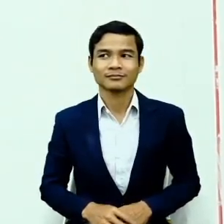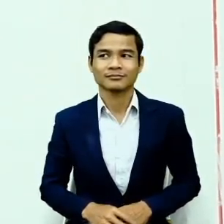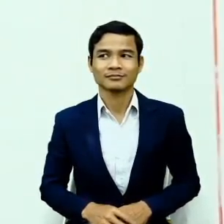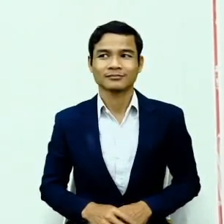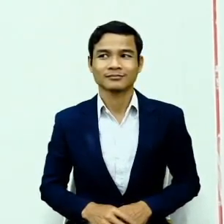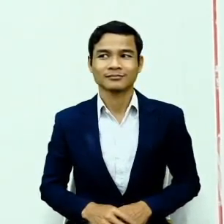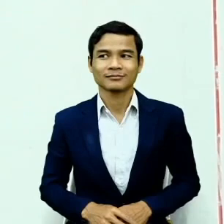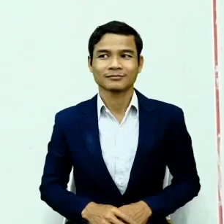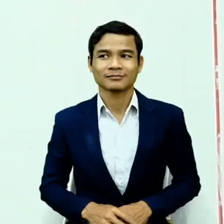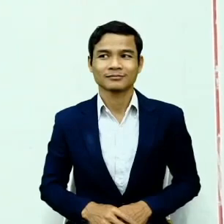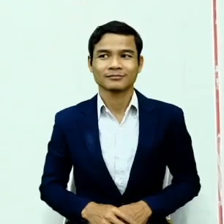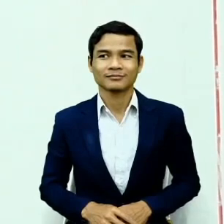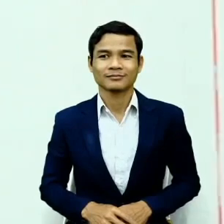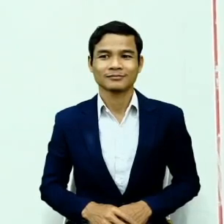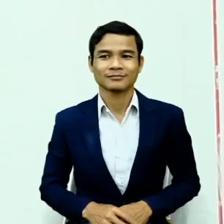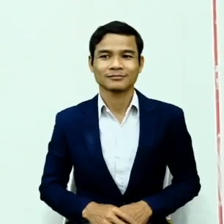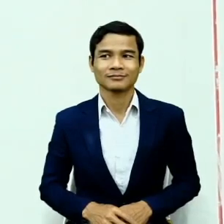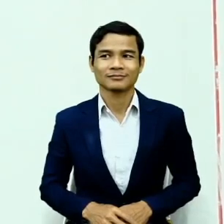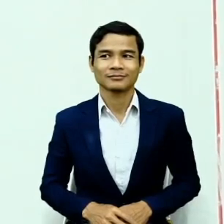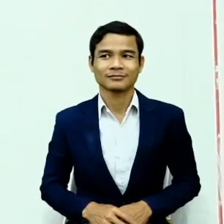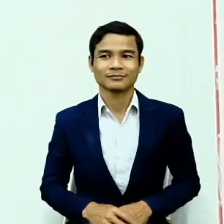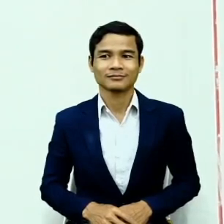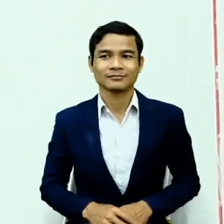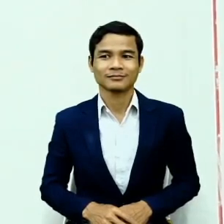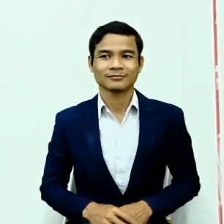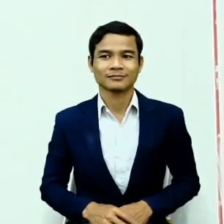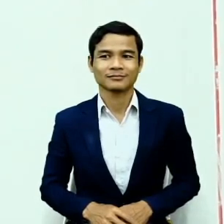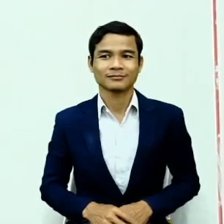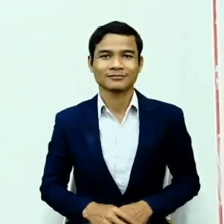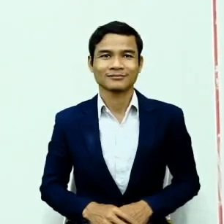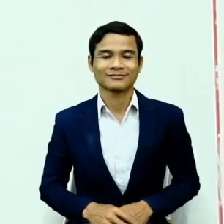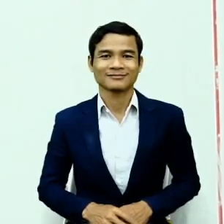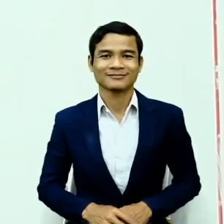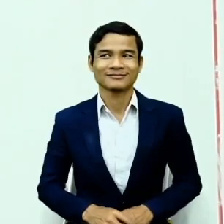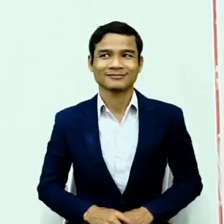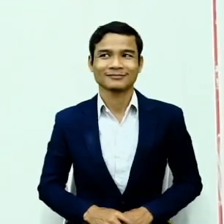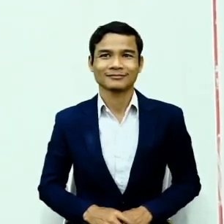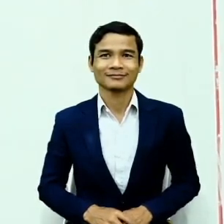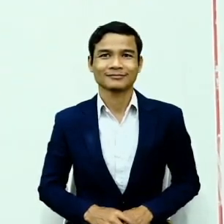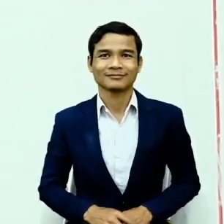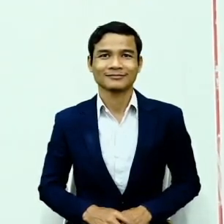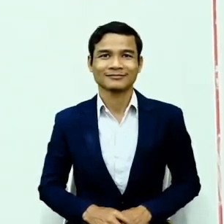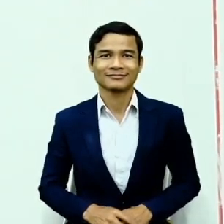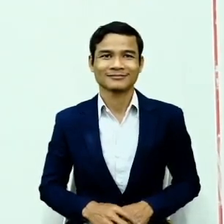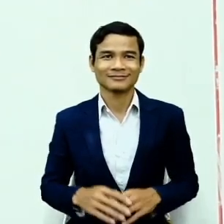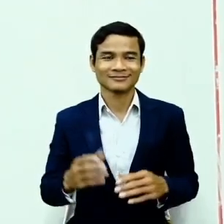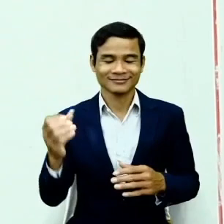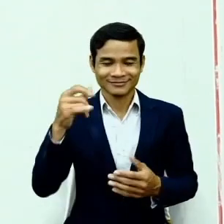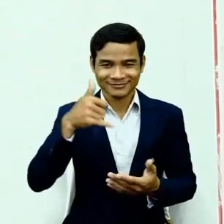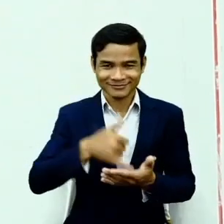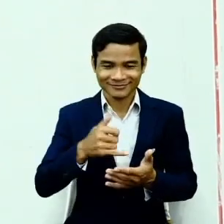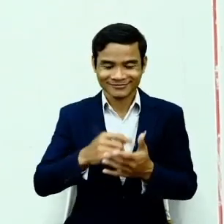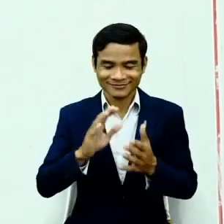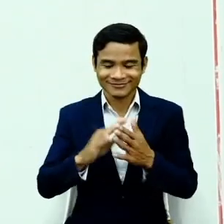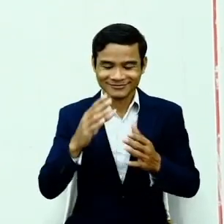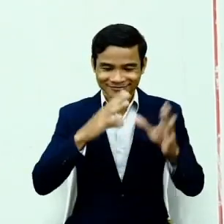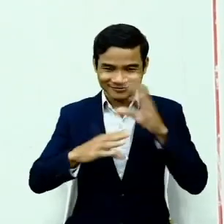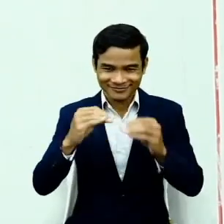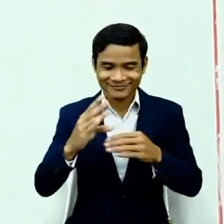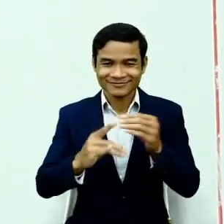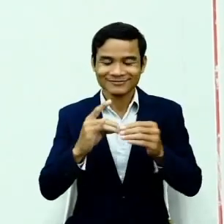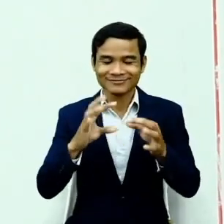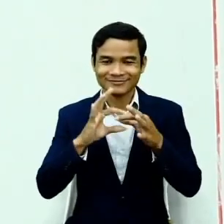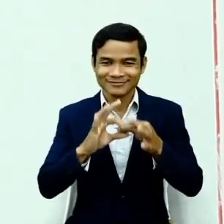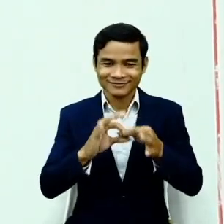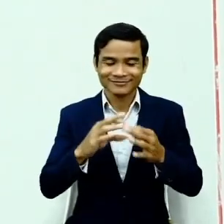ái. Chà, chẳng khai nếu dương riêng làm bí cho tùm nè tùm nó